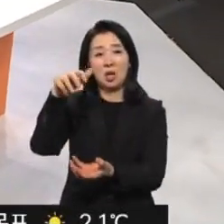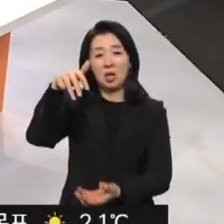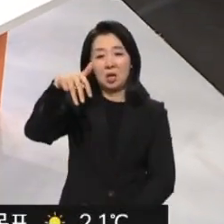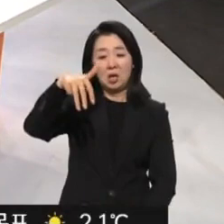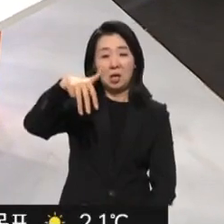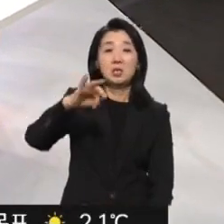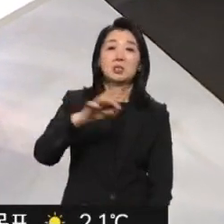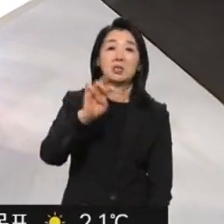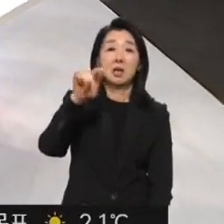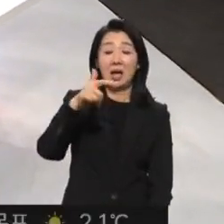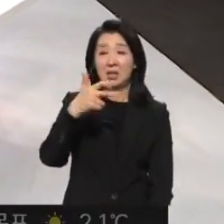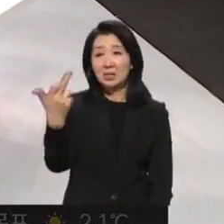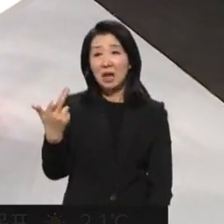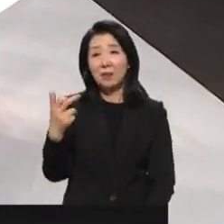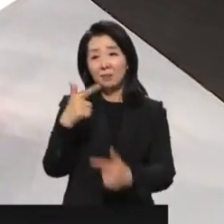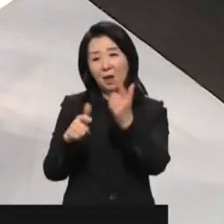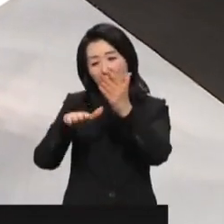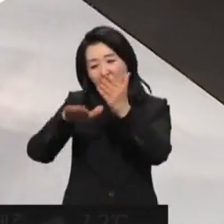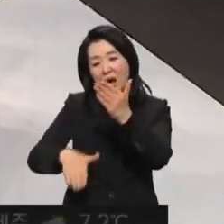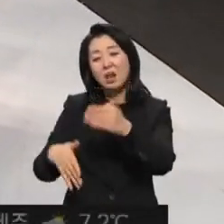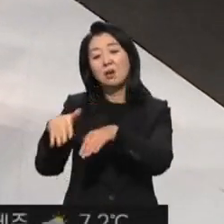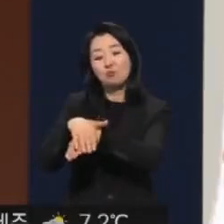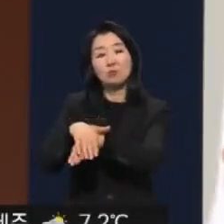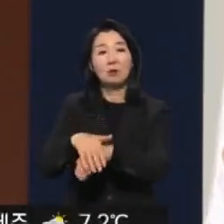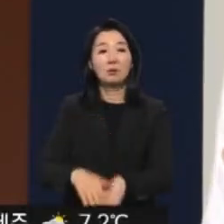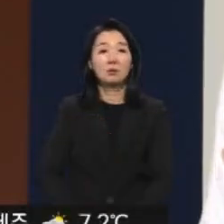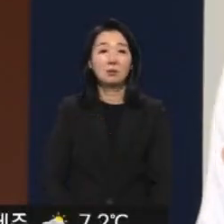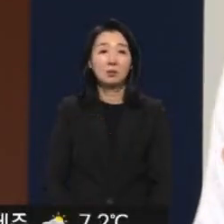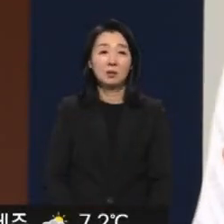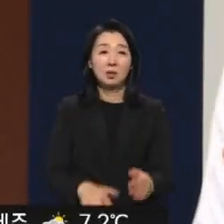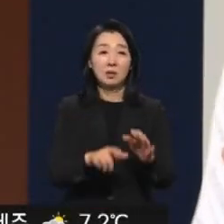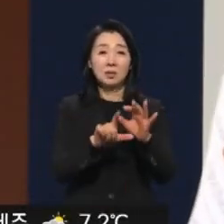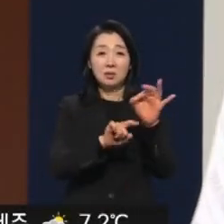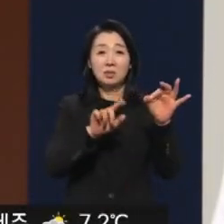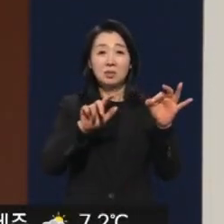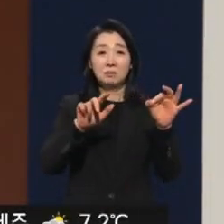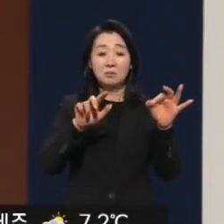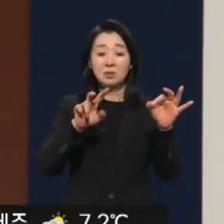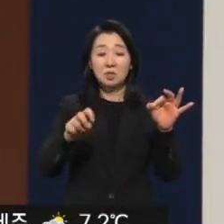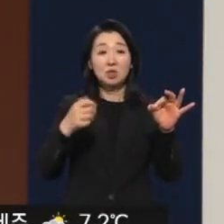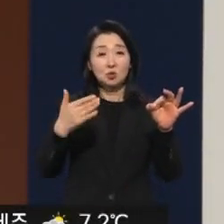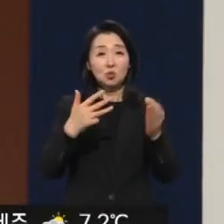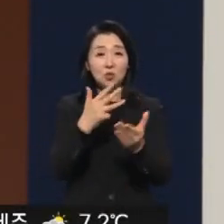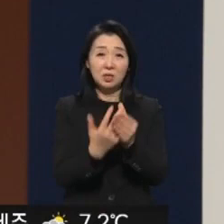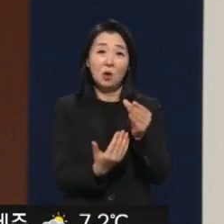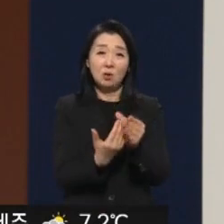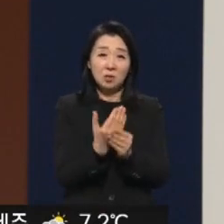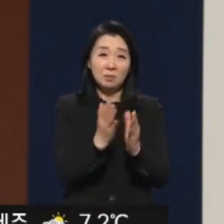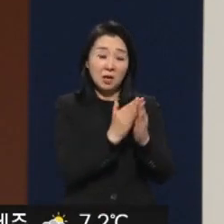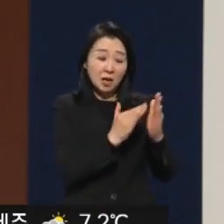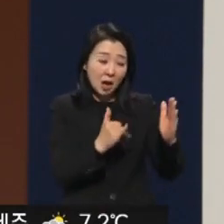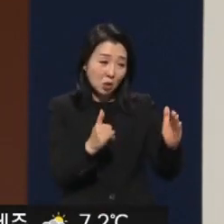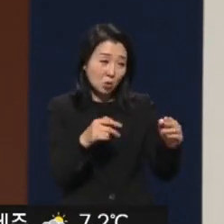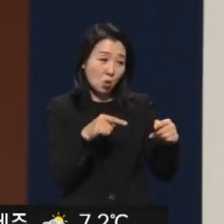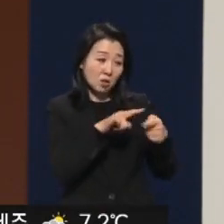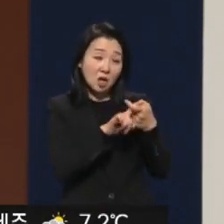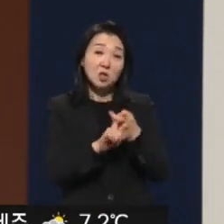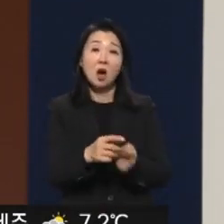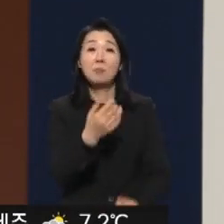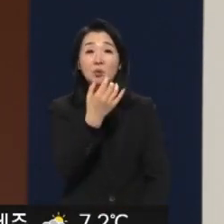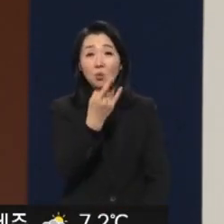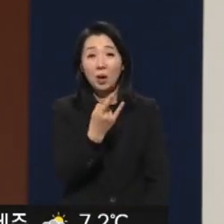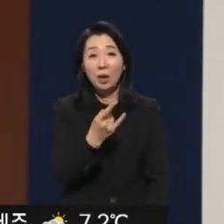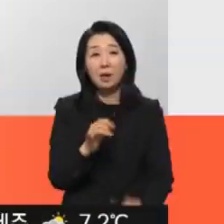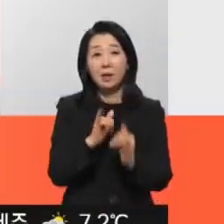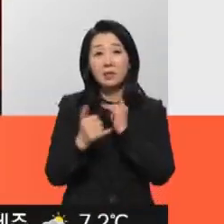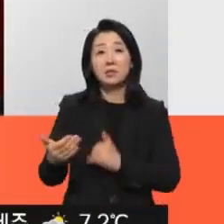나무 아래에 묻힐 예정이라는 거죠. 네, 맞습니다. 12구 이태원 참사 유가족 협의회는 오늘 민변 1층에서 시민의